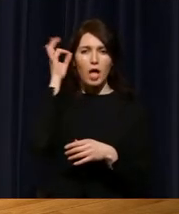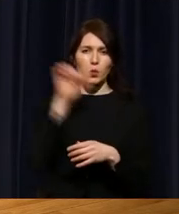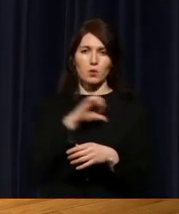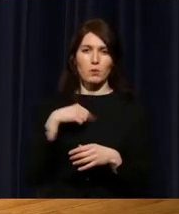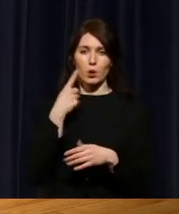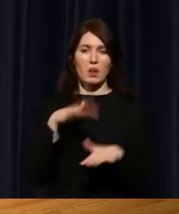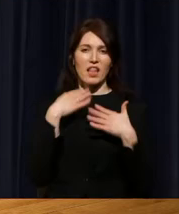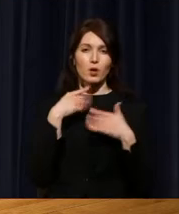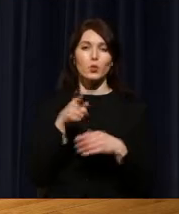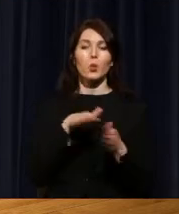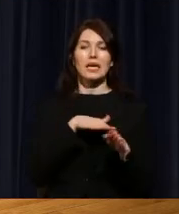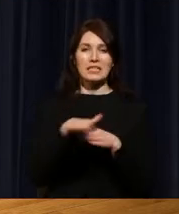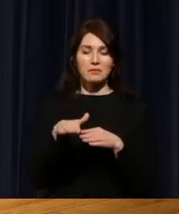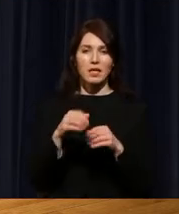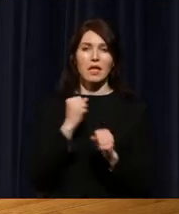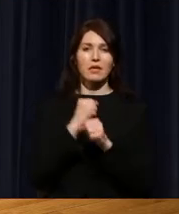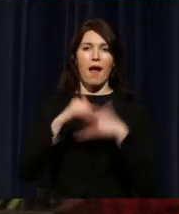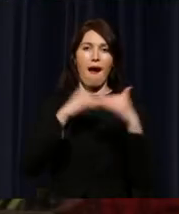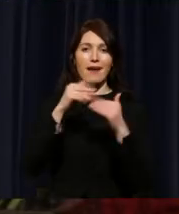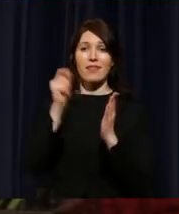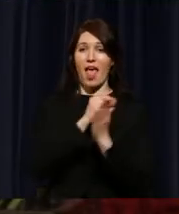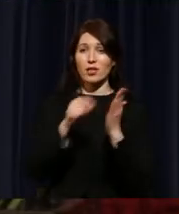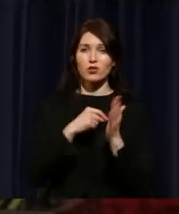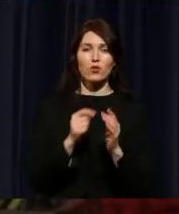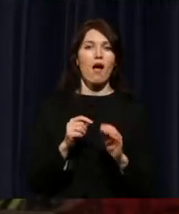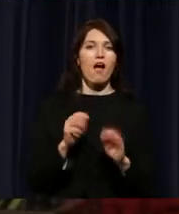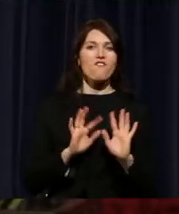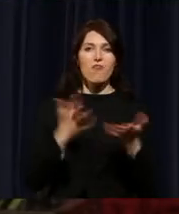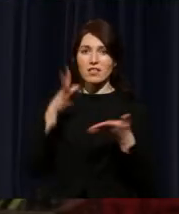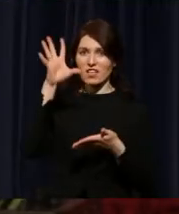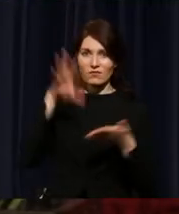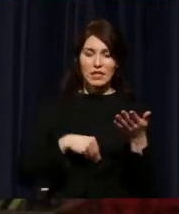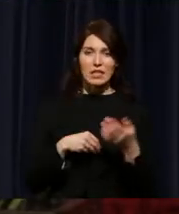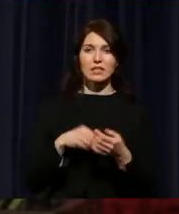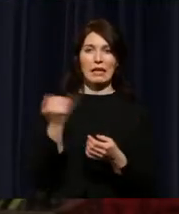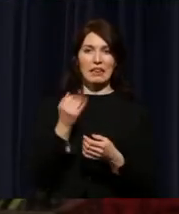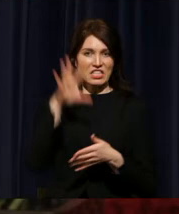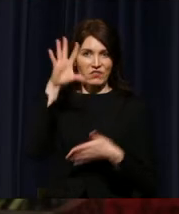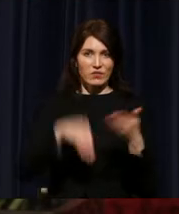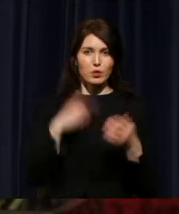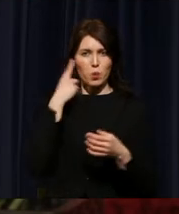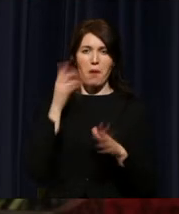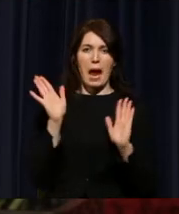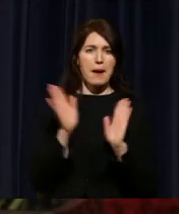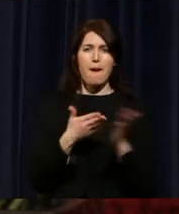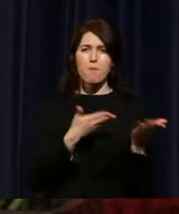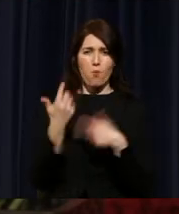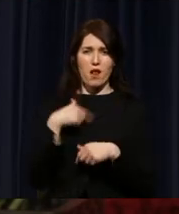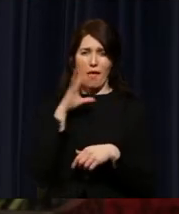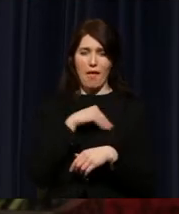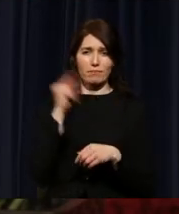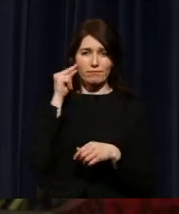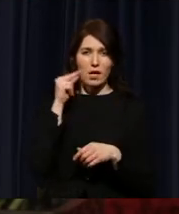Klases, tu izpildi karjeras testu, padodās viss, interesē viss, nu, tā kā dari jebko, vai ne? Tad ir iespēja,